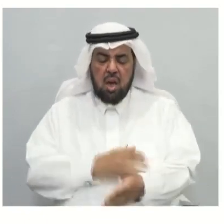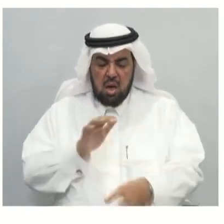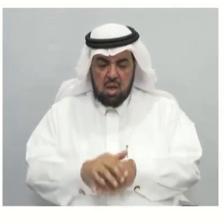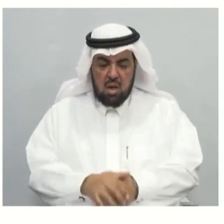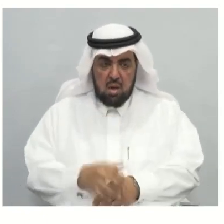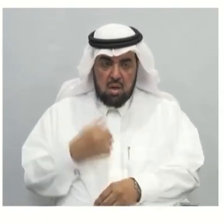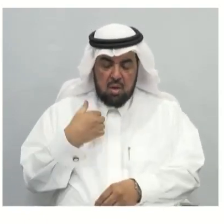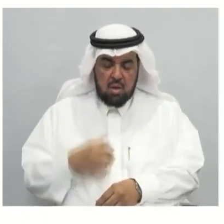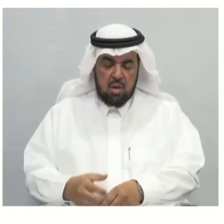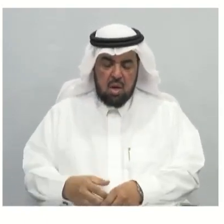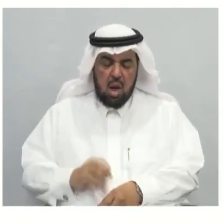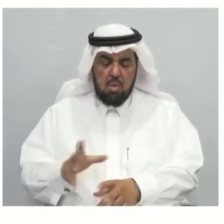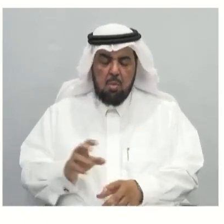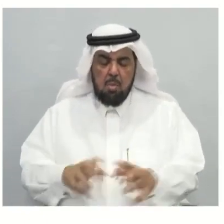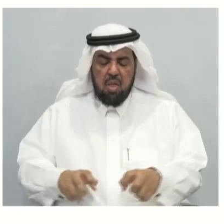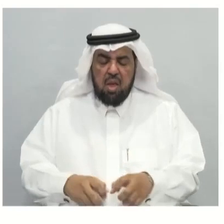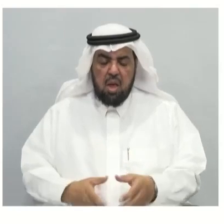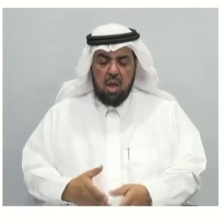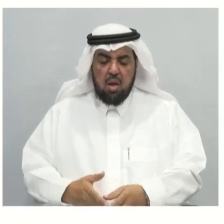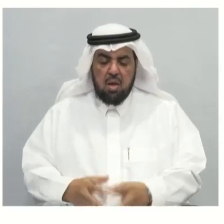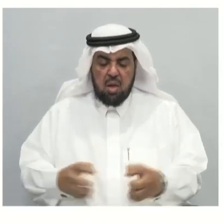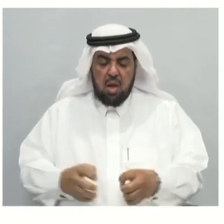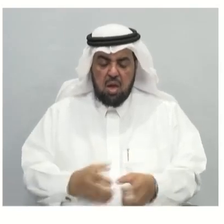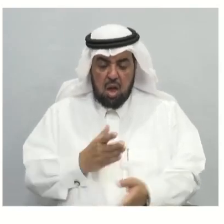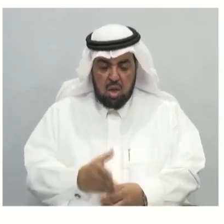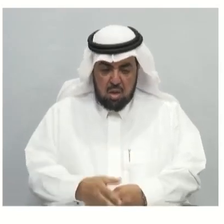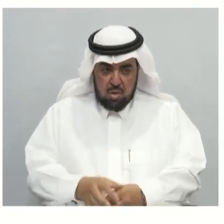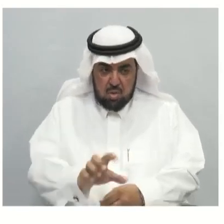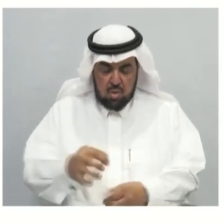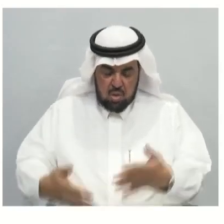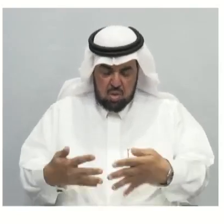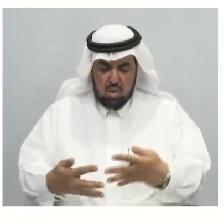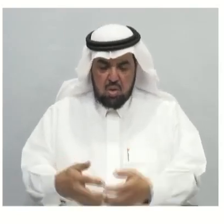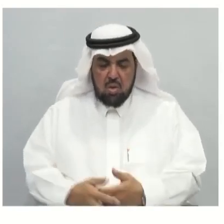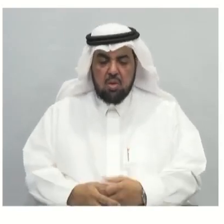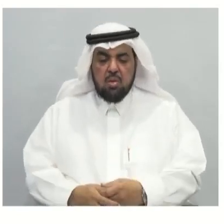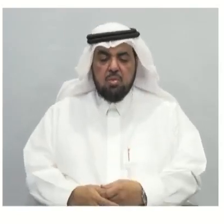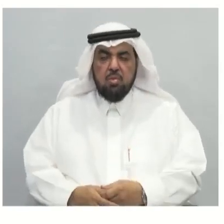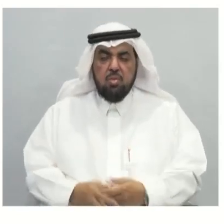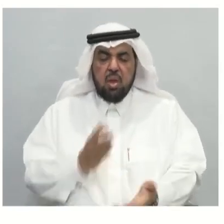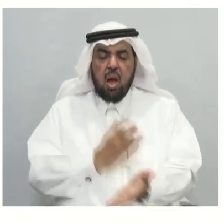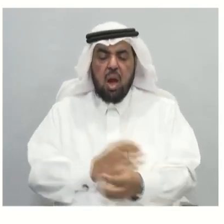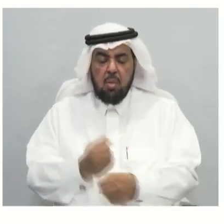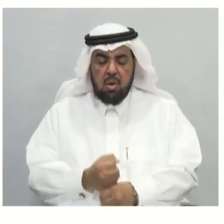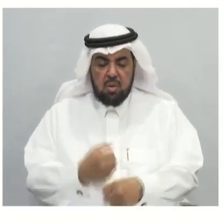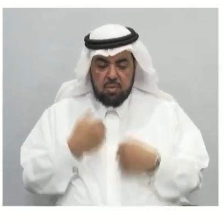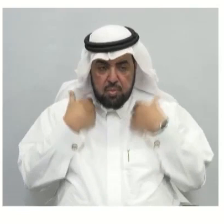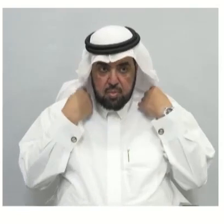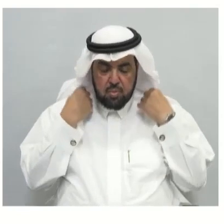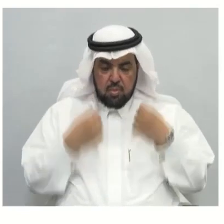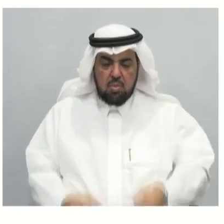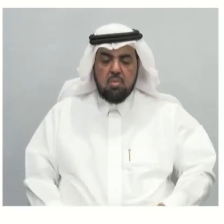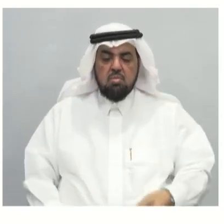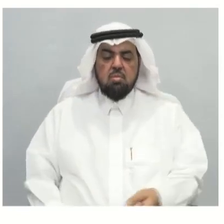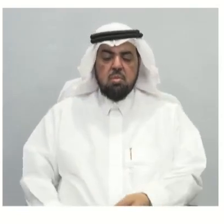الطالب اعلاميه بحثيه تحليليه التقدم ووضعنا اختصار لكل تقرير فلدينا هنا